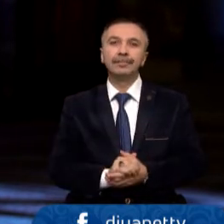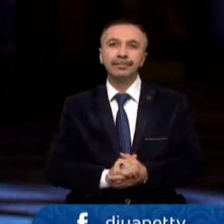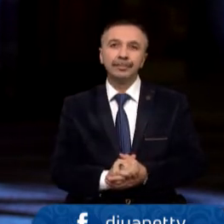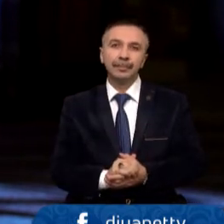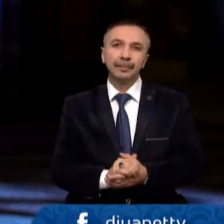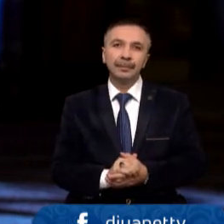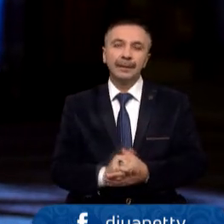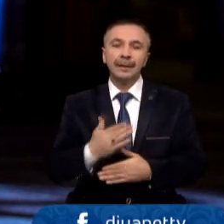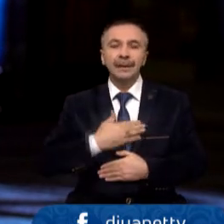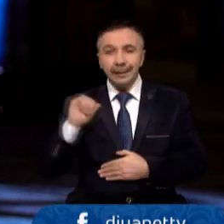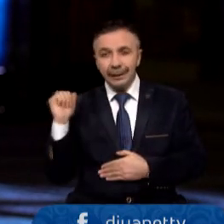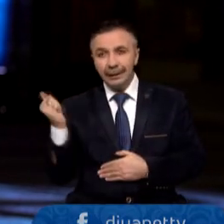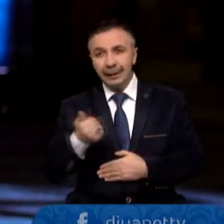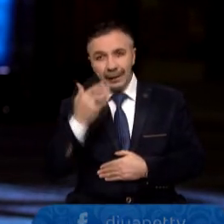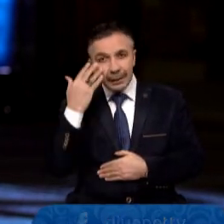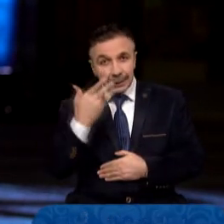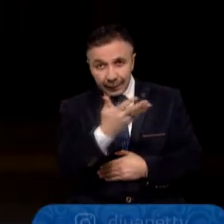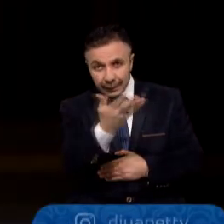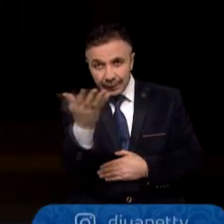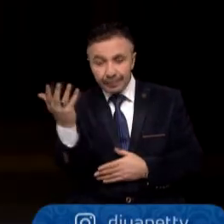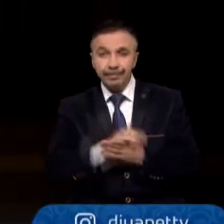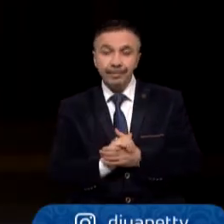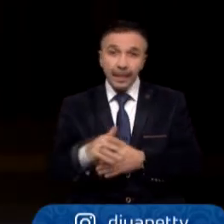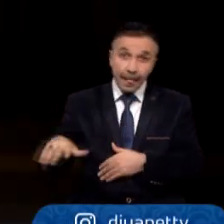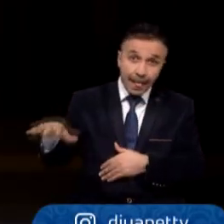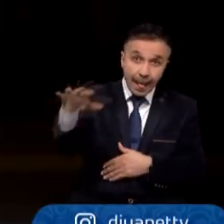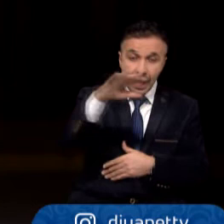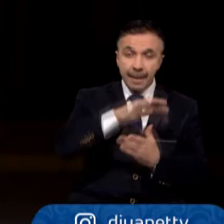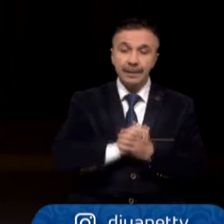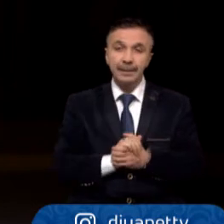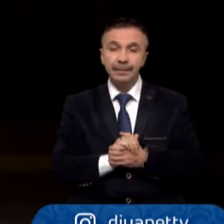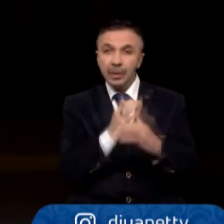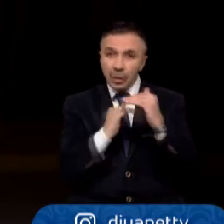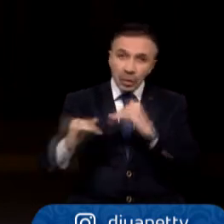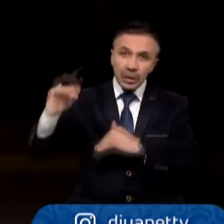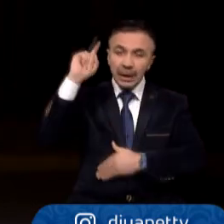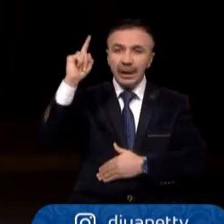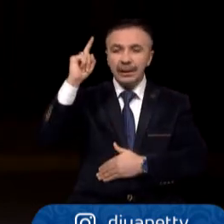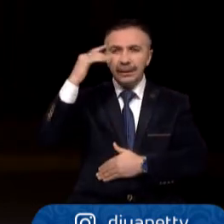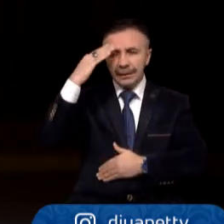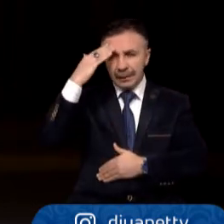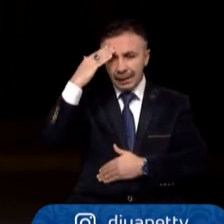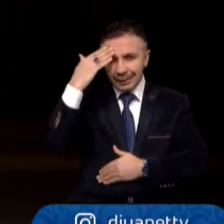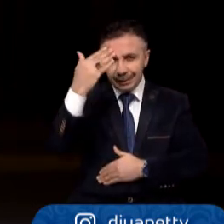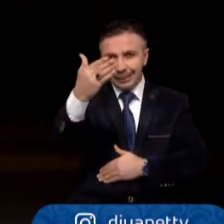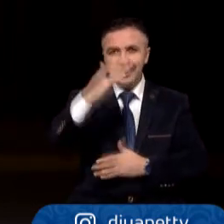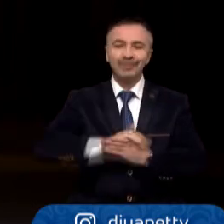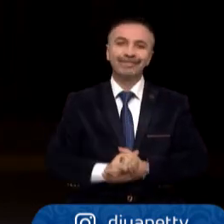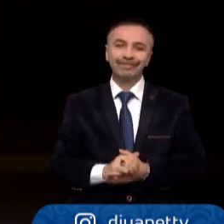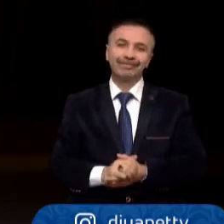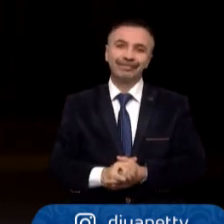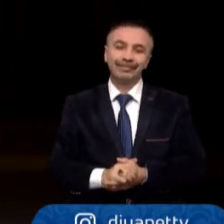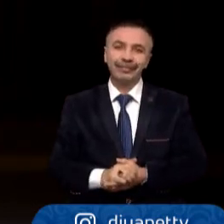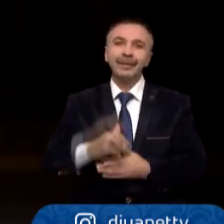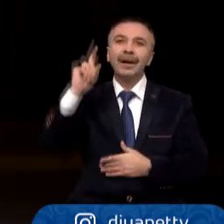Çok saygıdeğer izleyicilerim hepinizi Yüce Allah'ın selamı ile selamlıyorum